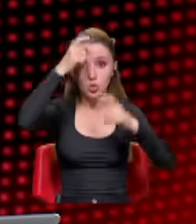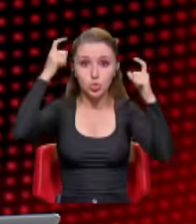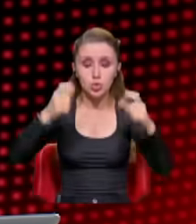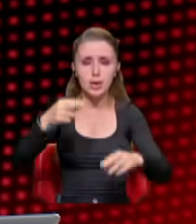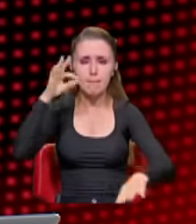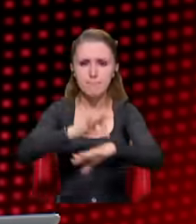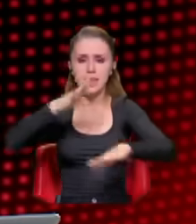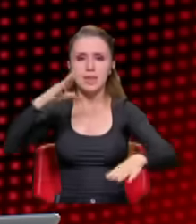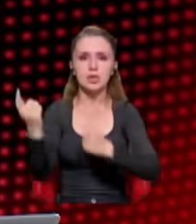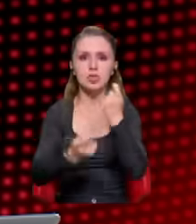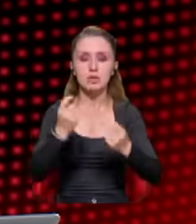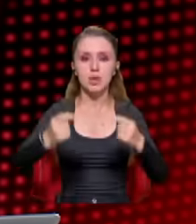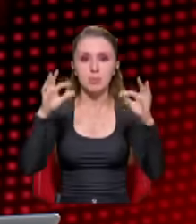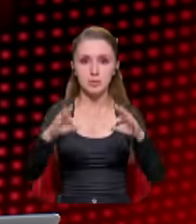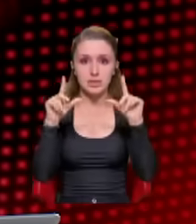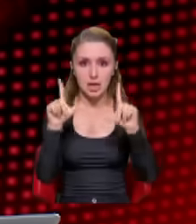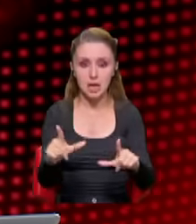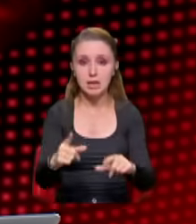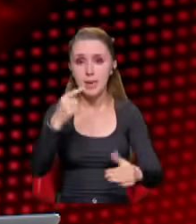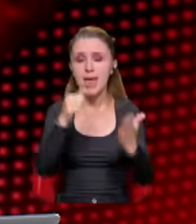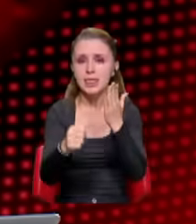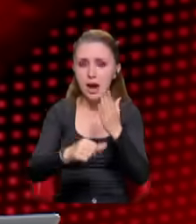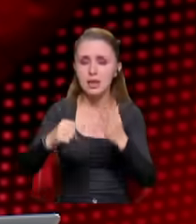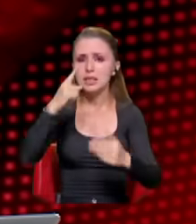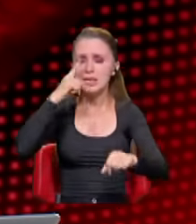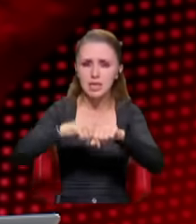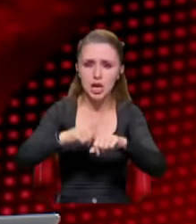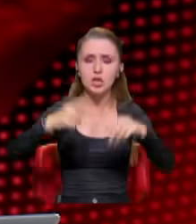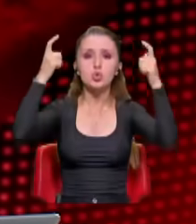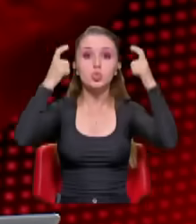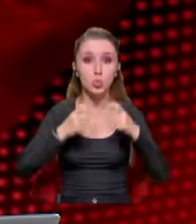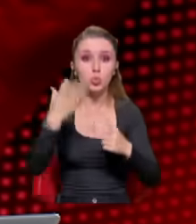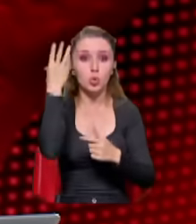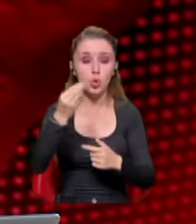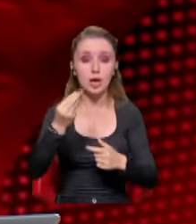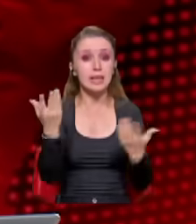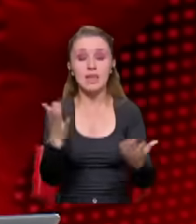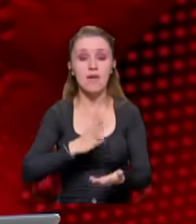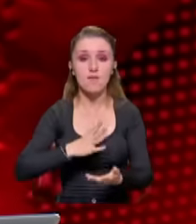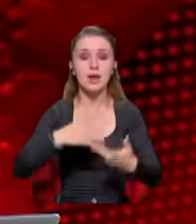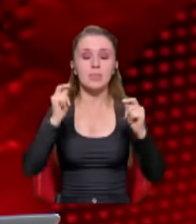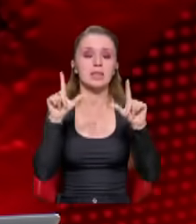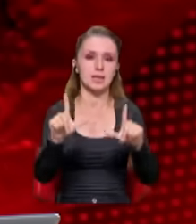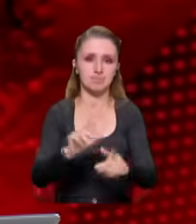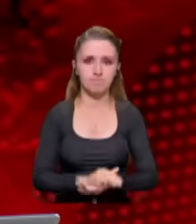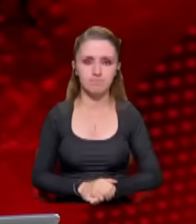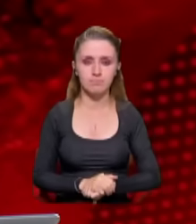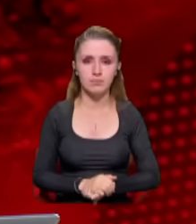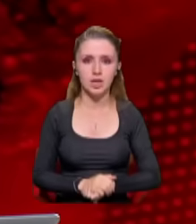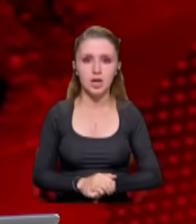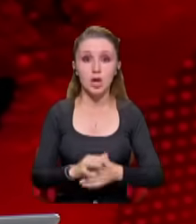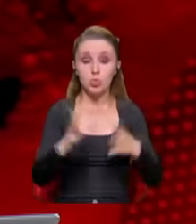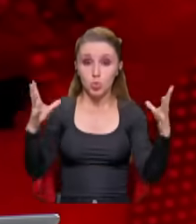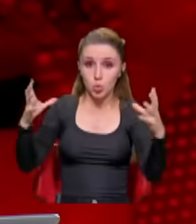süratle devreye girmeli tarihi inancı insanlık sorumluluğunun gereği her neyse yapmalıdır büyük bir